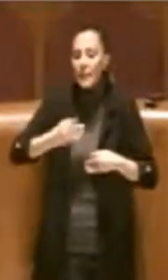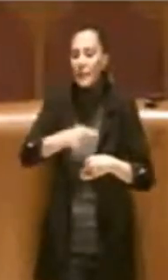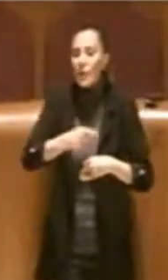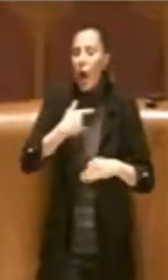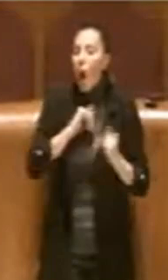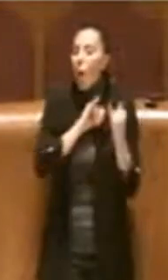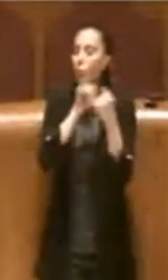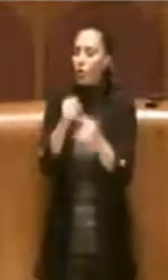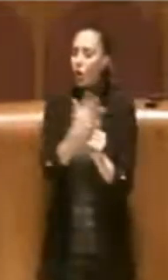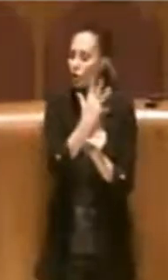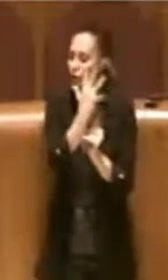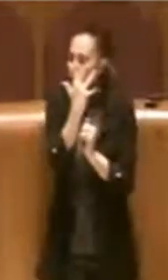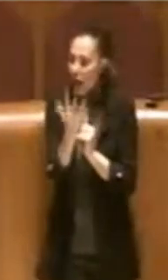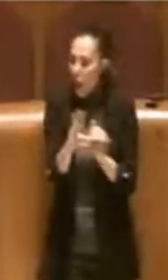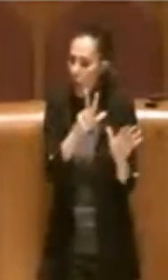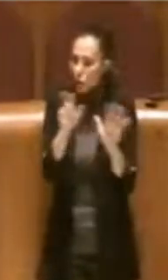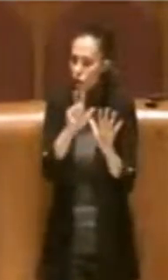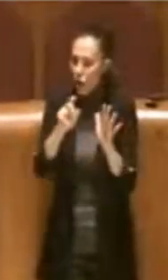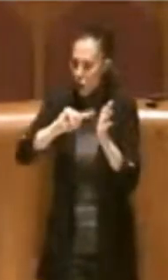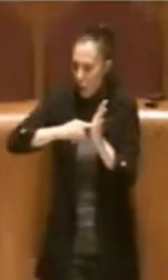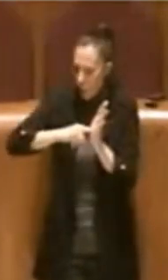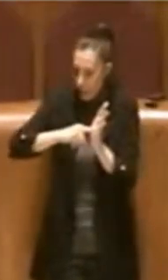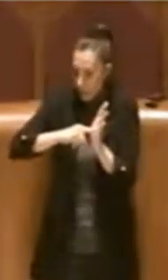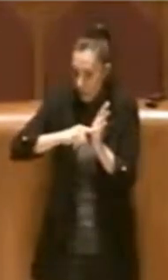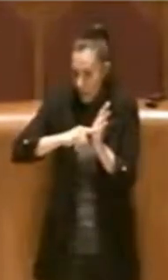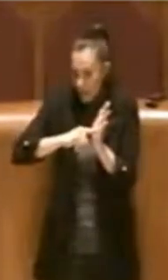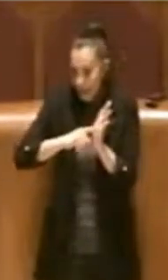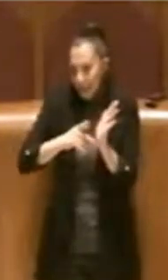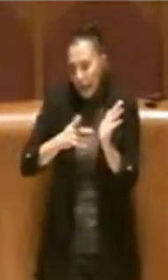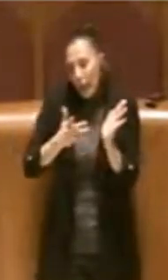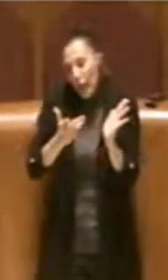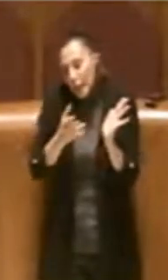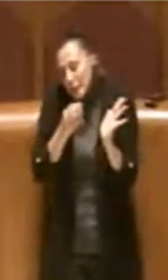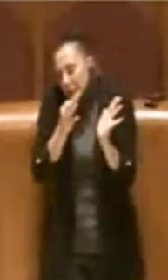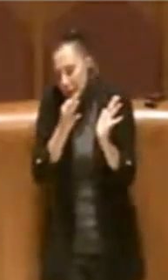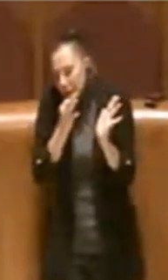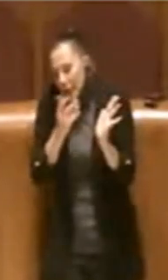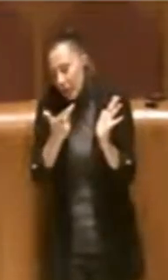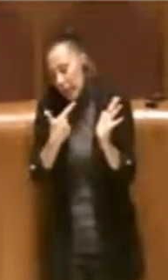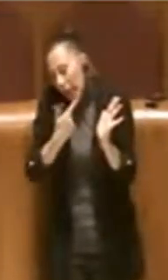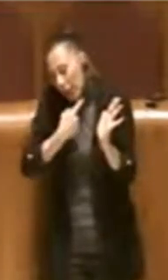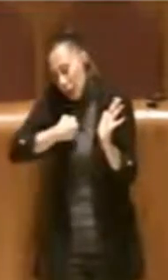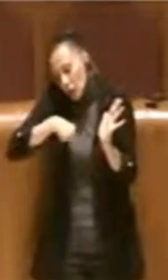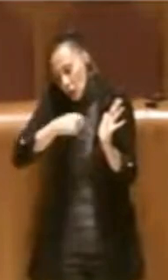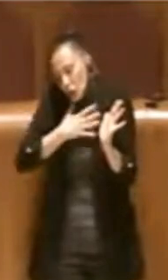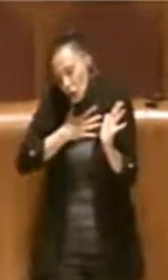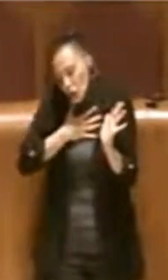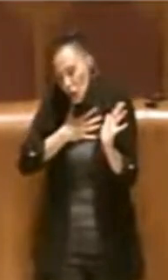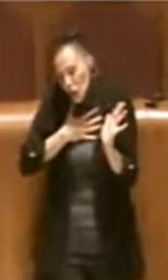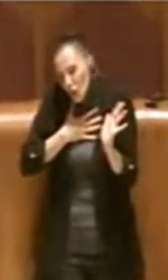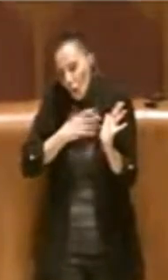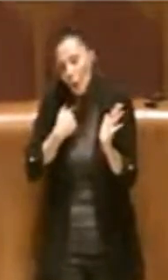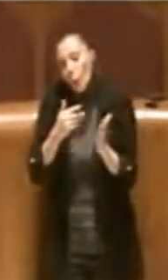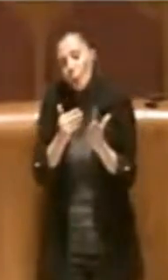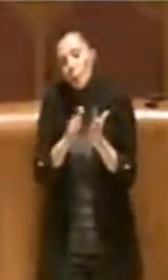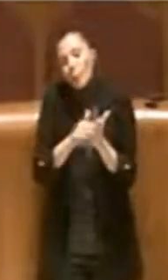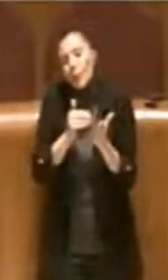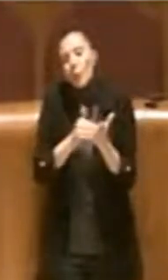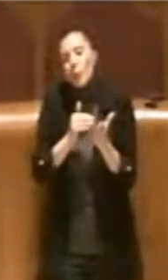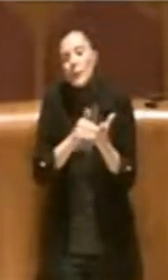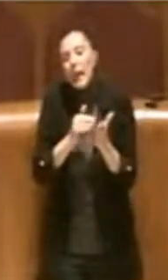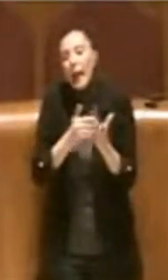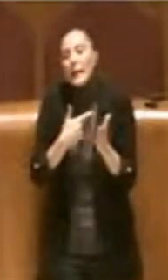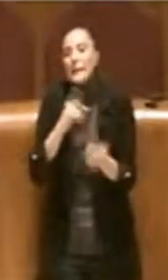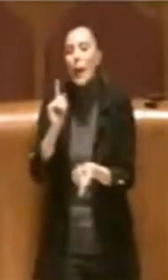milioni in 5 anni, quindi io su questo starei un attimino tranquillo dal punto di vista, no, della prudenza politica nel